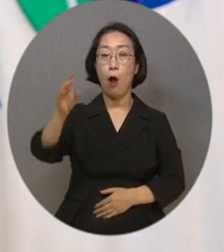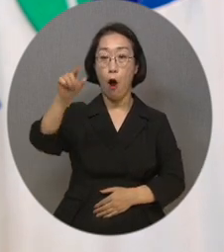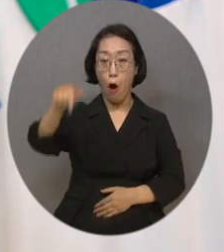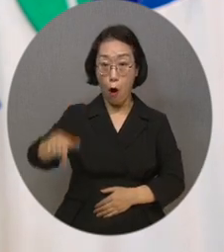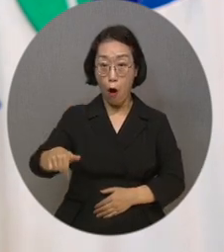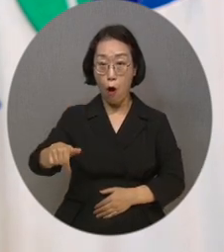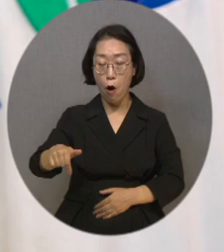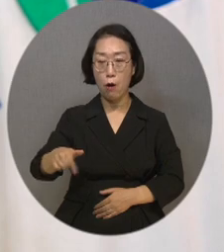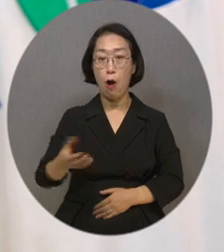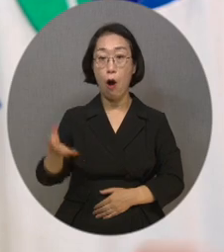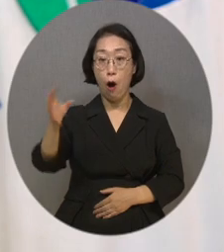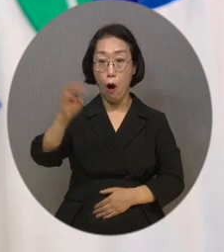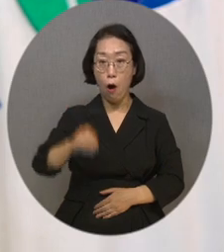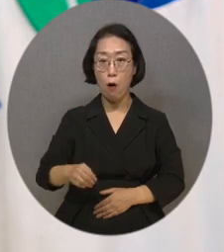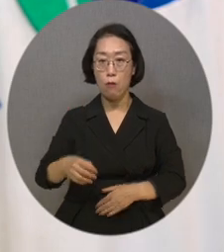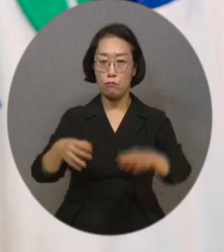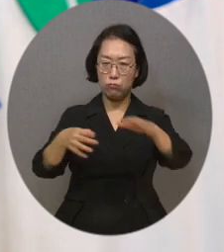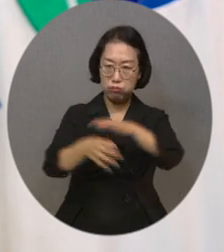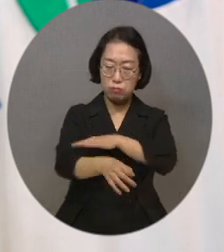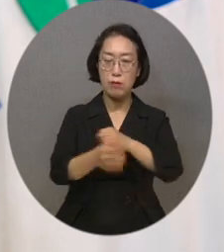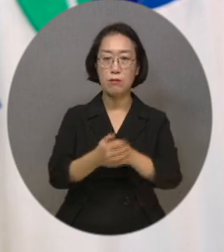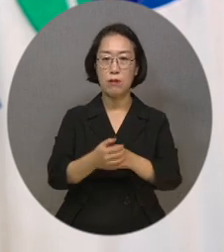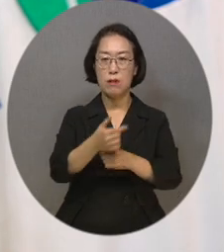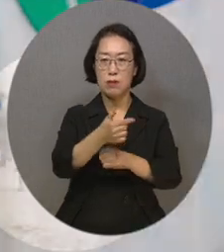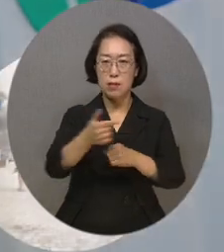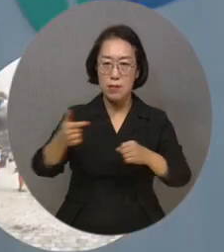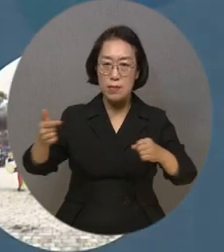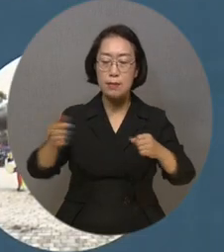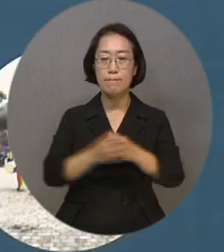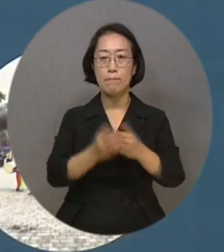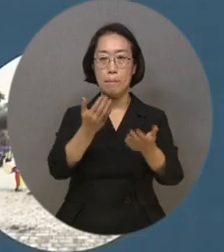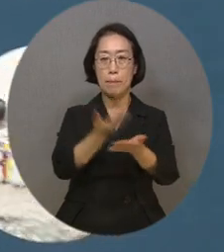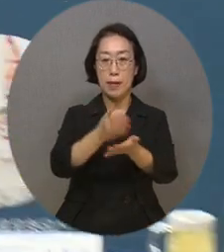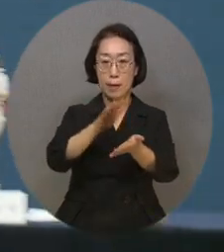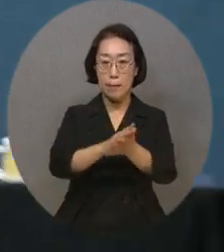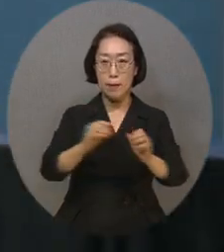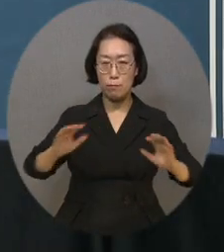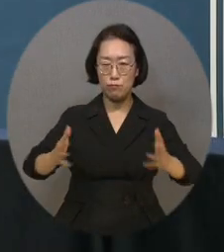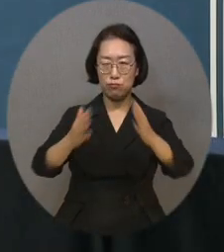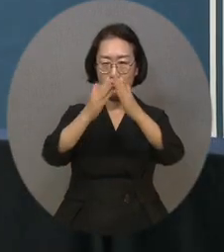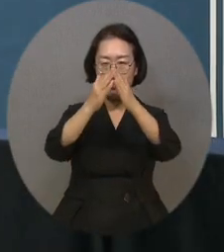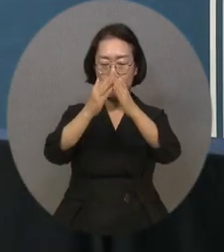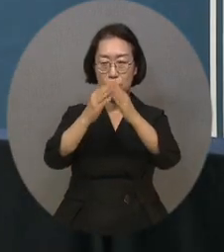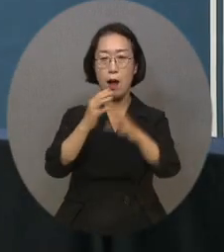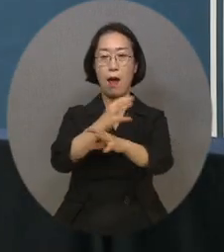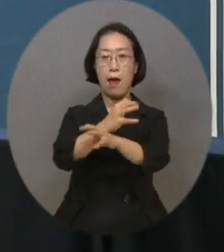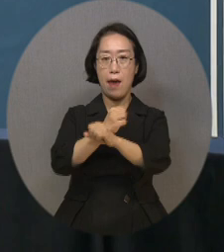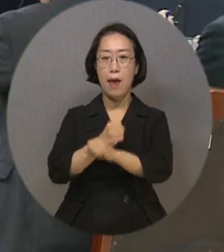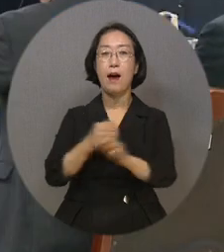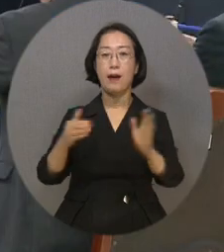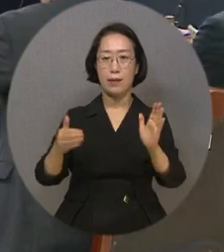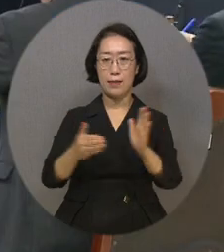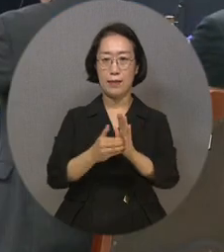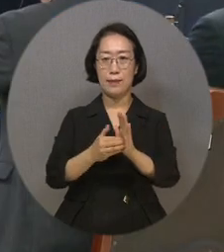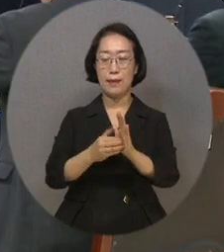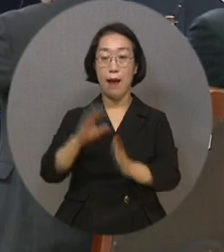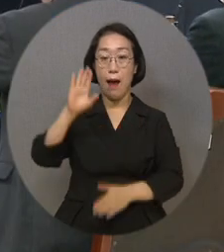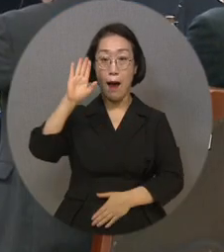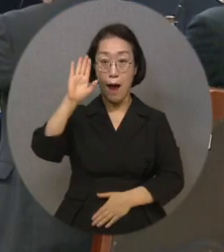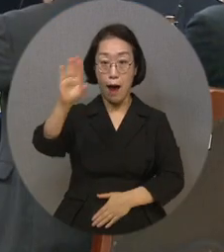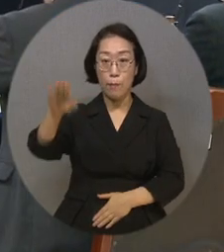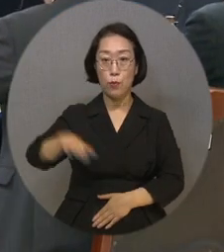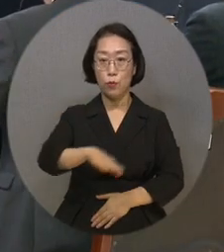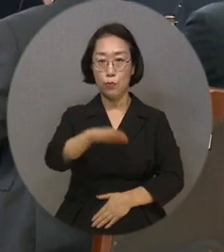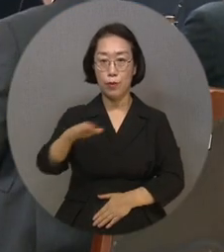대규모 종합 테마파크를 짓는 것으로 MOU를 좀 체결해 주셨습니다. 그래서 이제 앞으로 저희가 계속